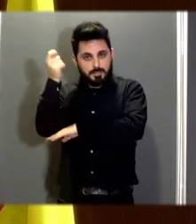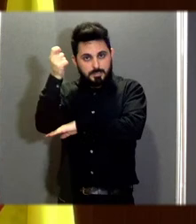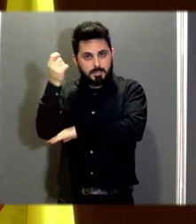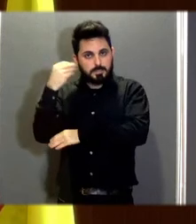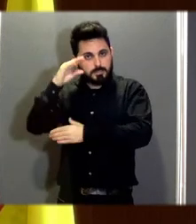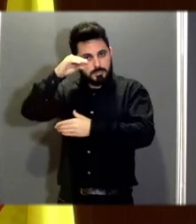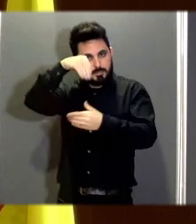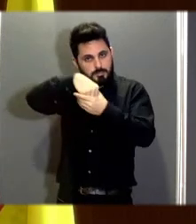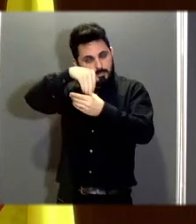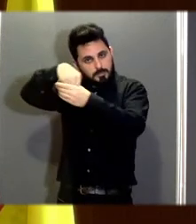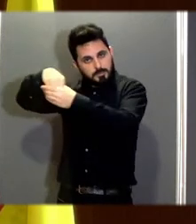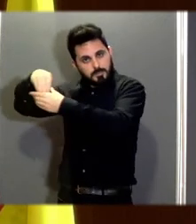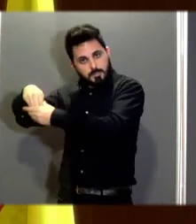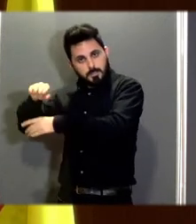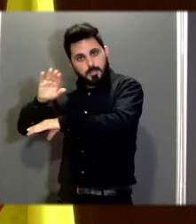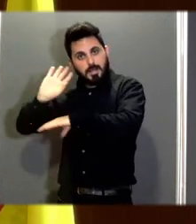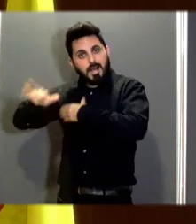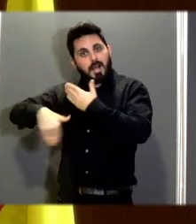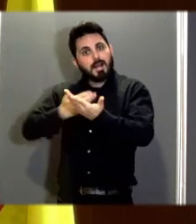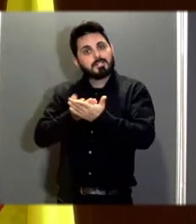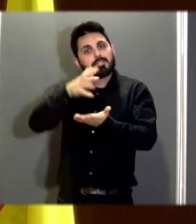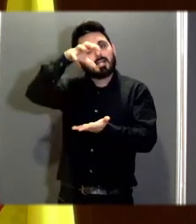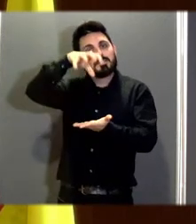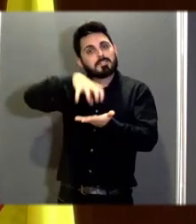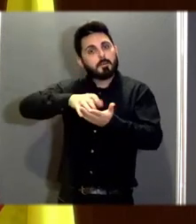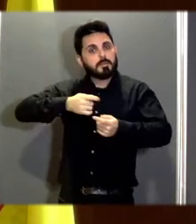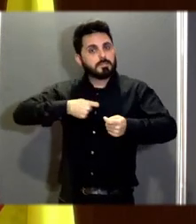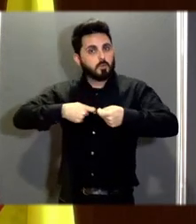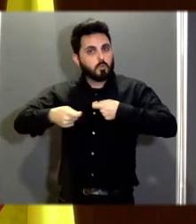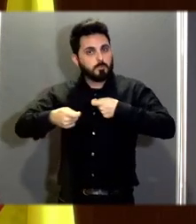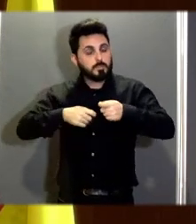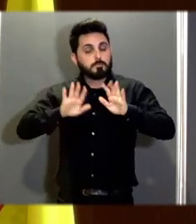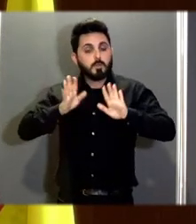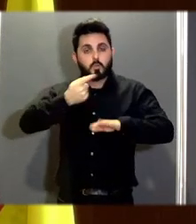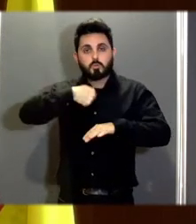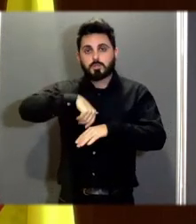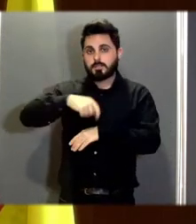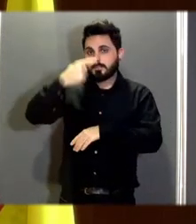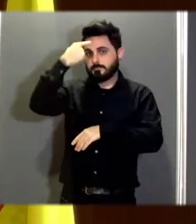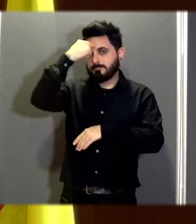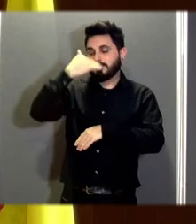comerç, malgrat que cal ser també conscients de les limitacions que